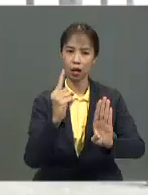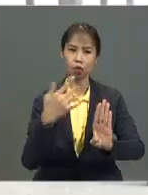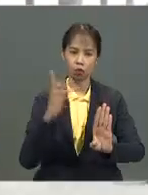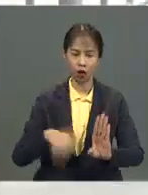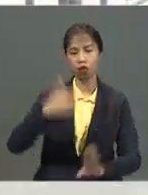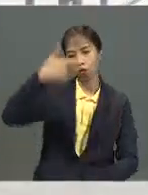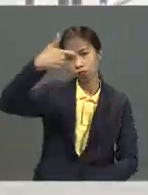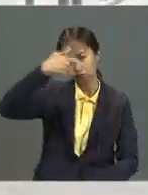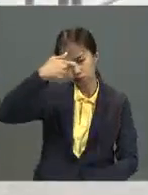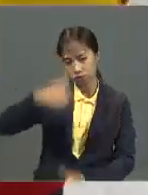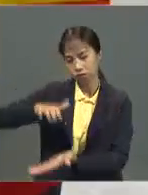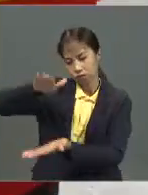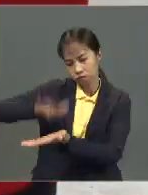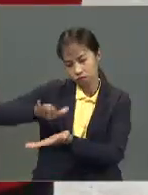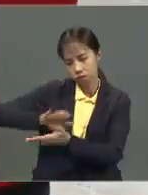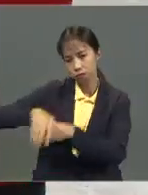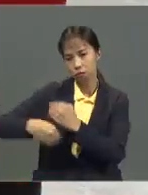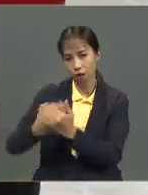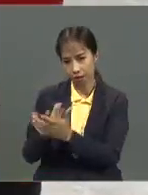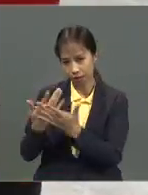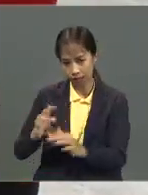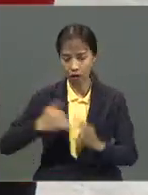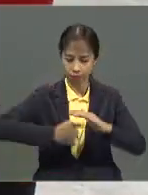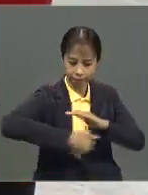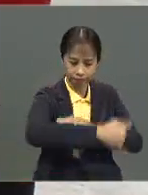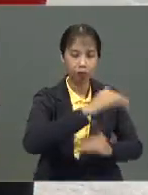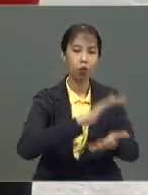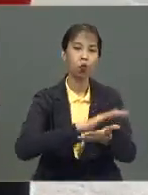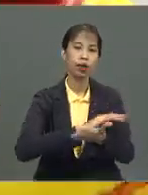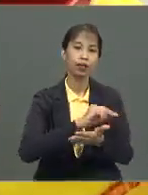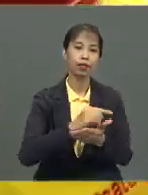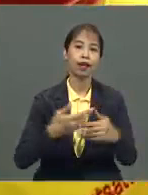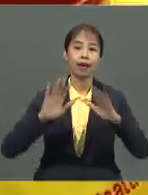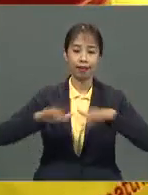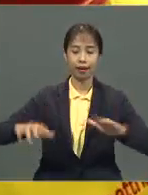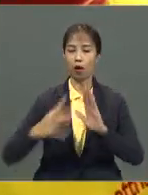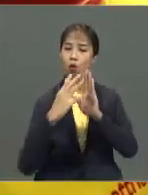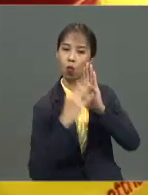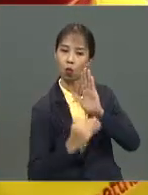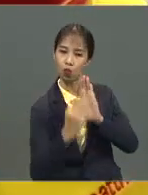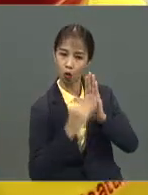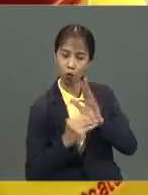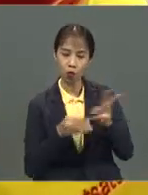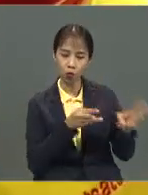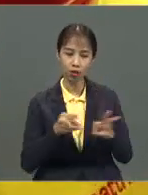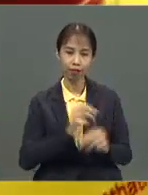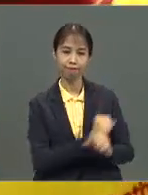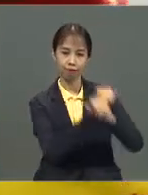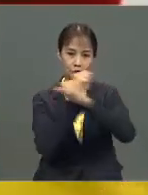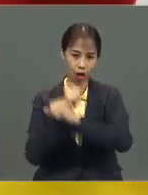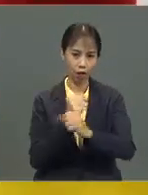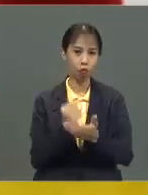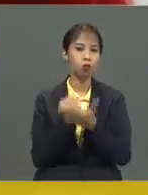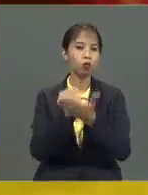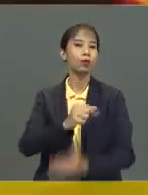ภูมิและเจลแอลกอฮอล์ล้างมือก่อนเข้าโรงเรียนโดยมีนักเรียนที่ผ่านการอบรมความรู้ป้องกันโควิด-19 ช่วยทำหน้า